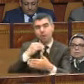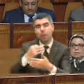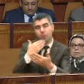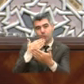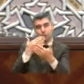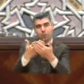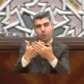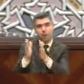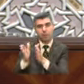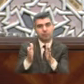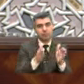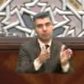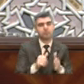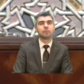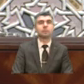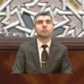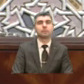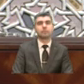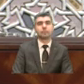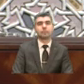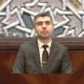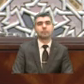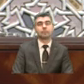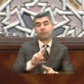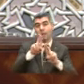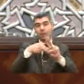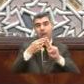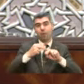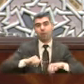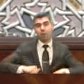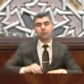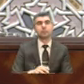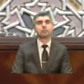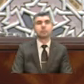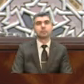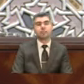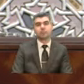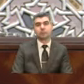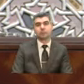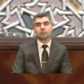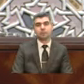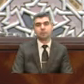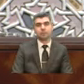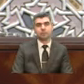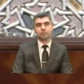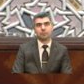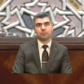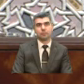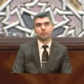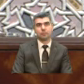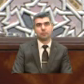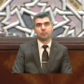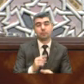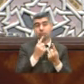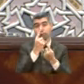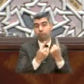النائب. سيد الوزير، هل من رد فيما تبقى من الوقت؟ هل تعقيبات